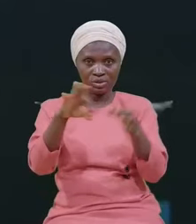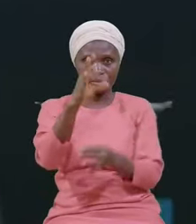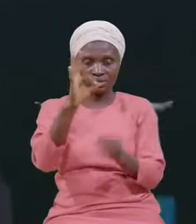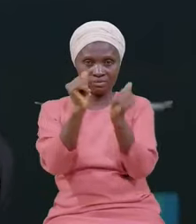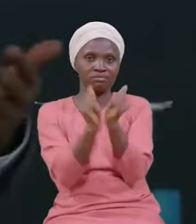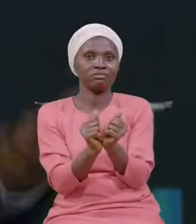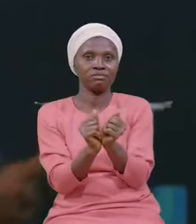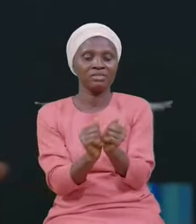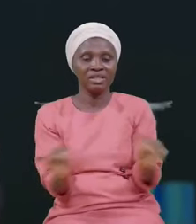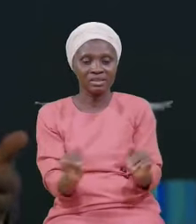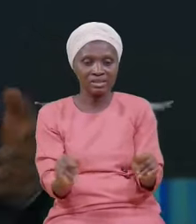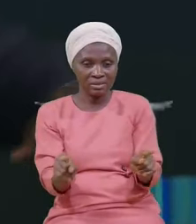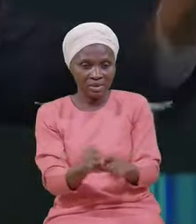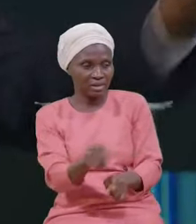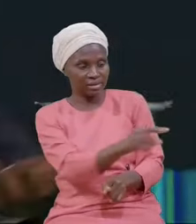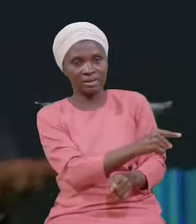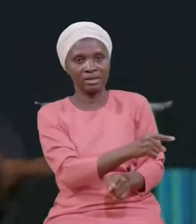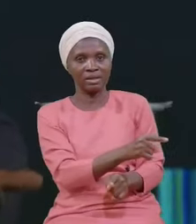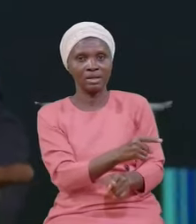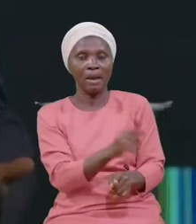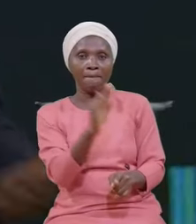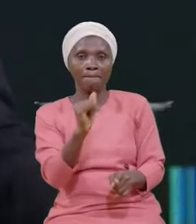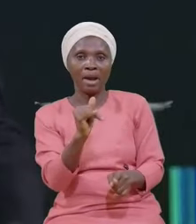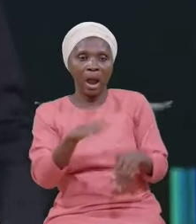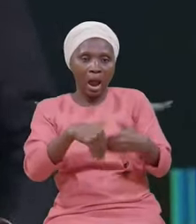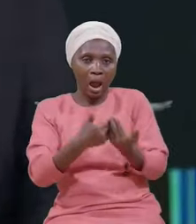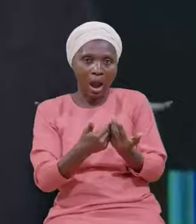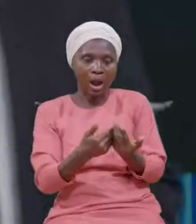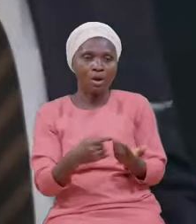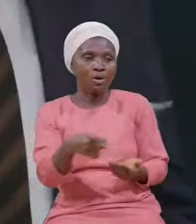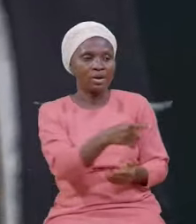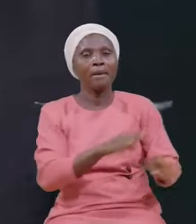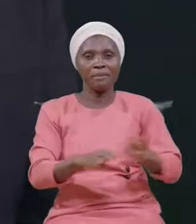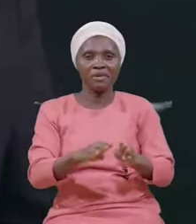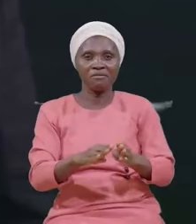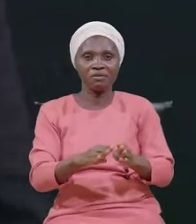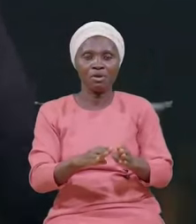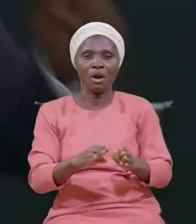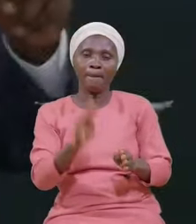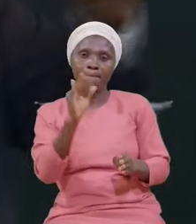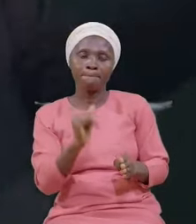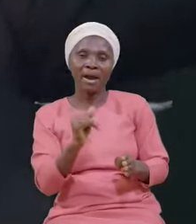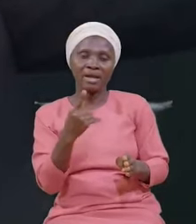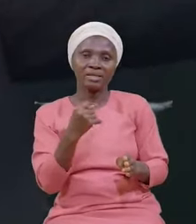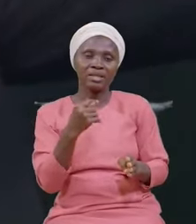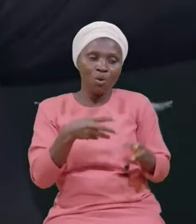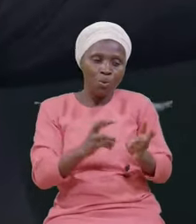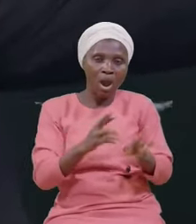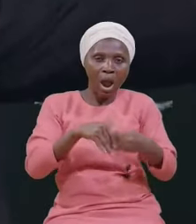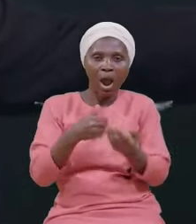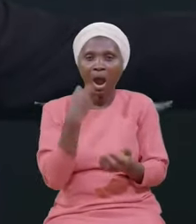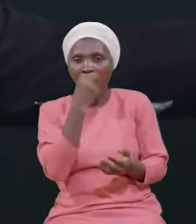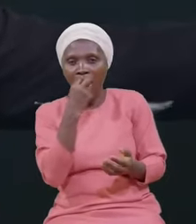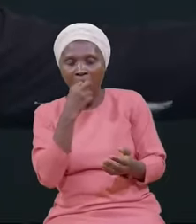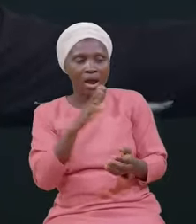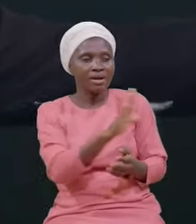manière dont ils agissent, par les choses qu'ils disent, par les actions qu'ils mènent. Si tu te soumets à cela, tu